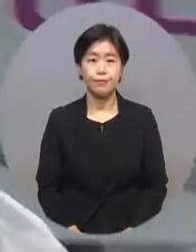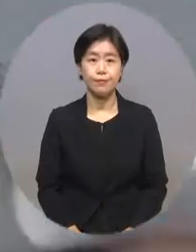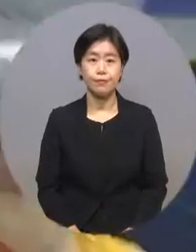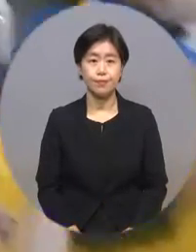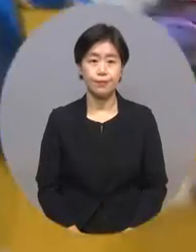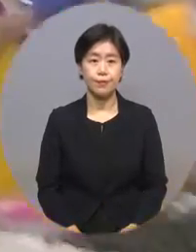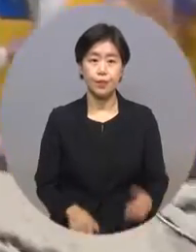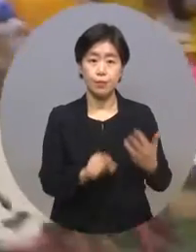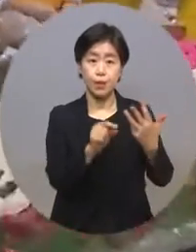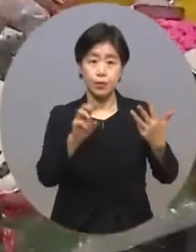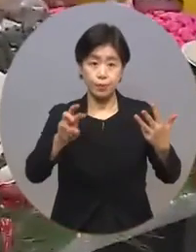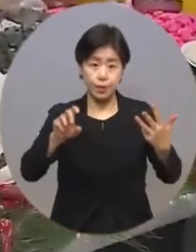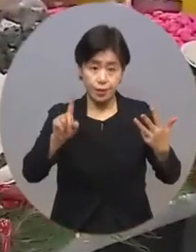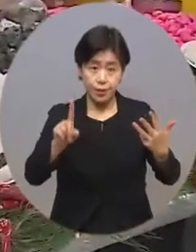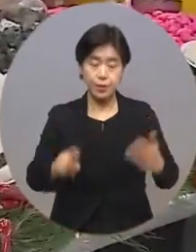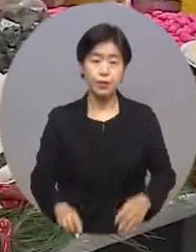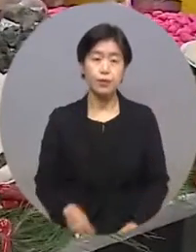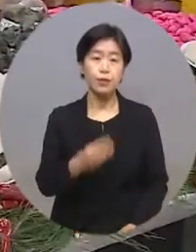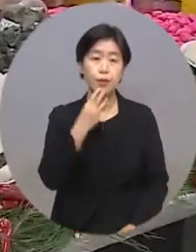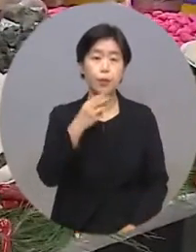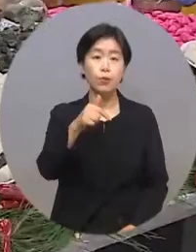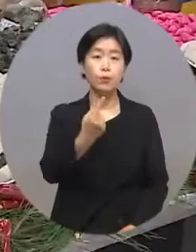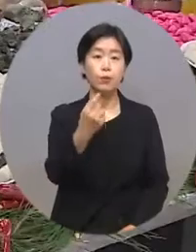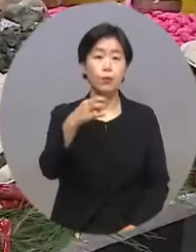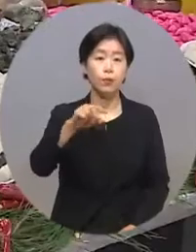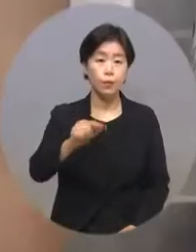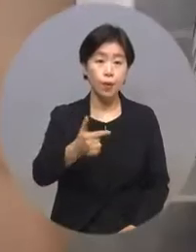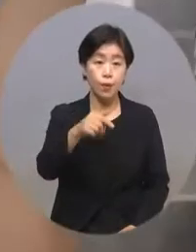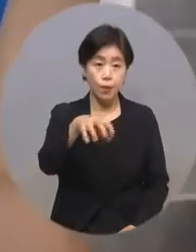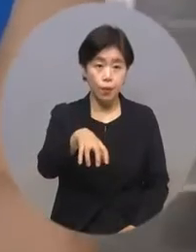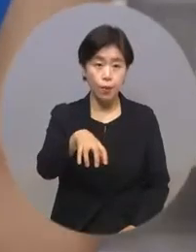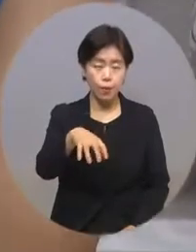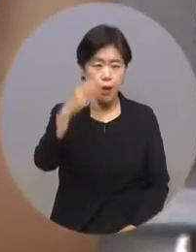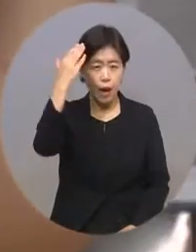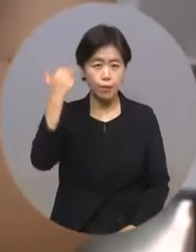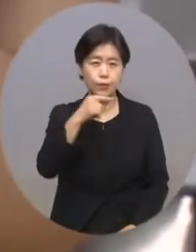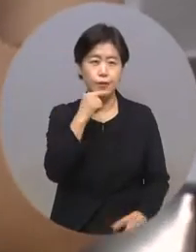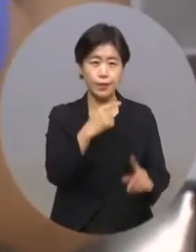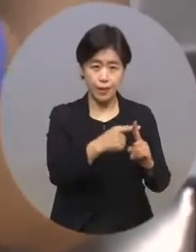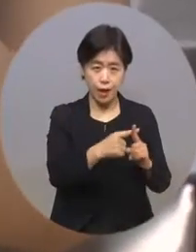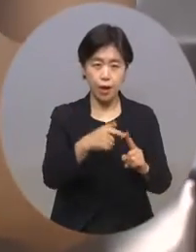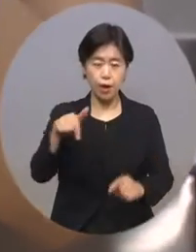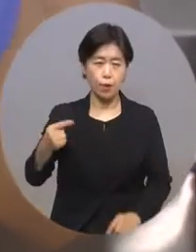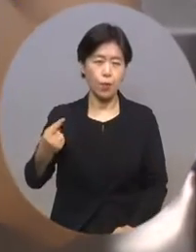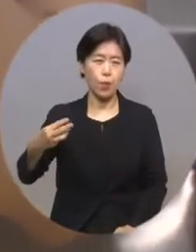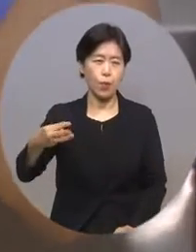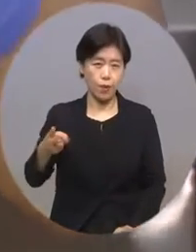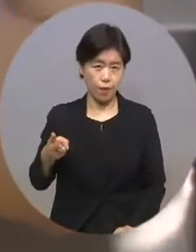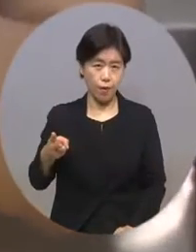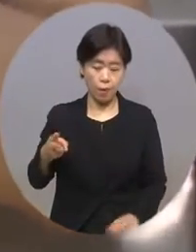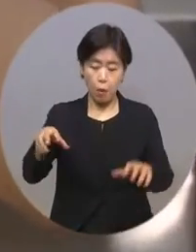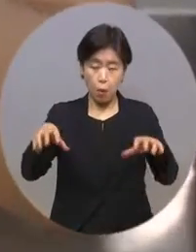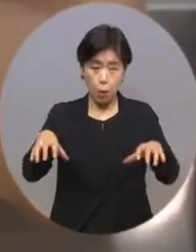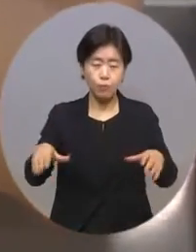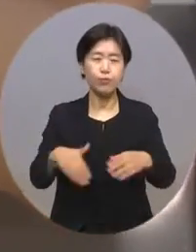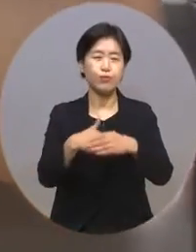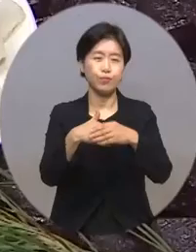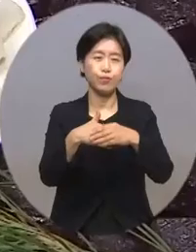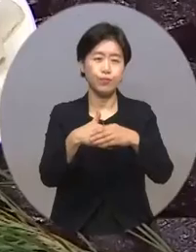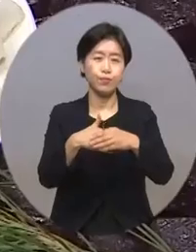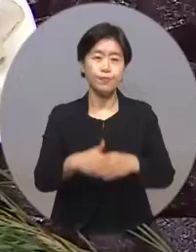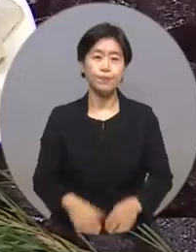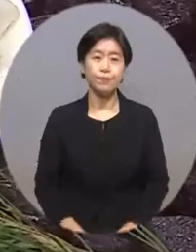지난 8월 31일 서울 노원구 대한적십자사 서울지사에서 대한적십자사 서울지사와 고려아연이 손을